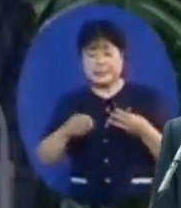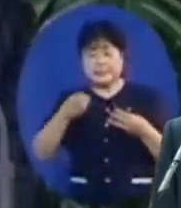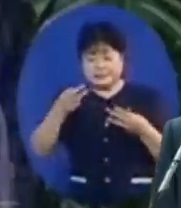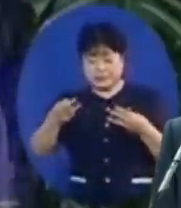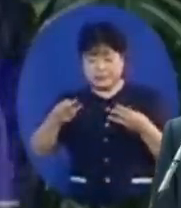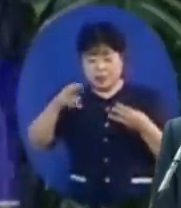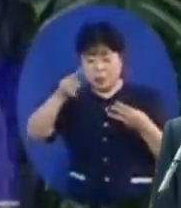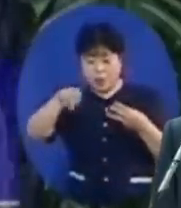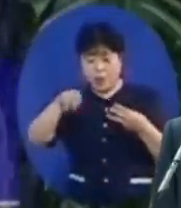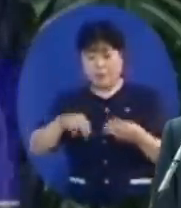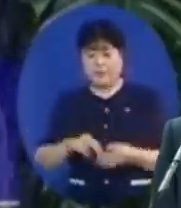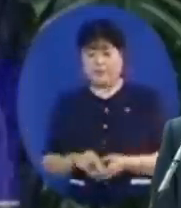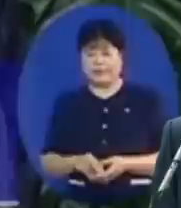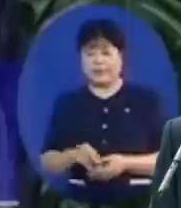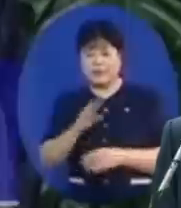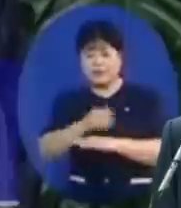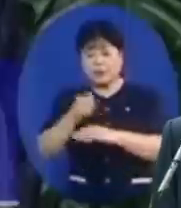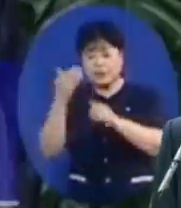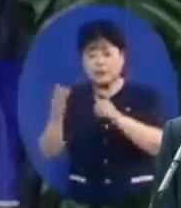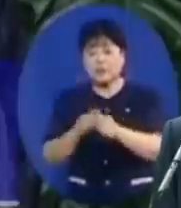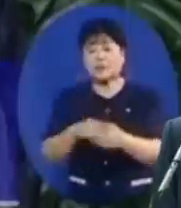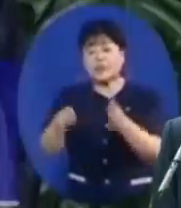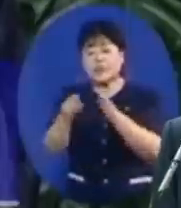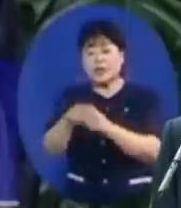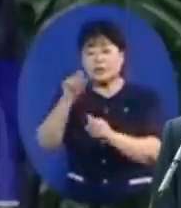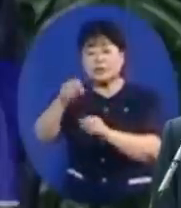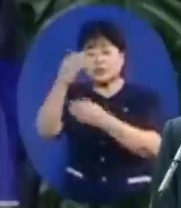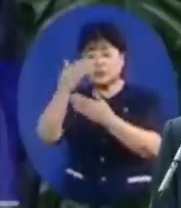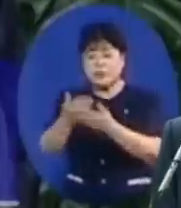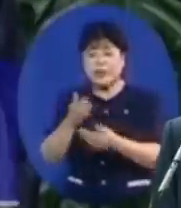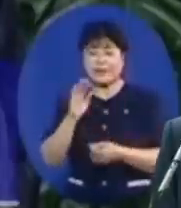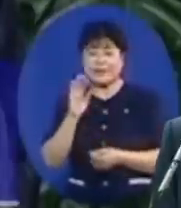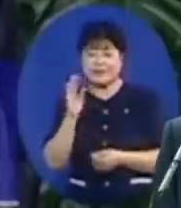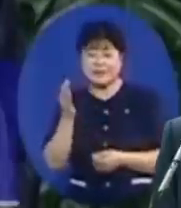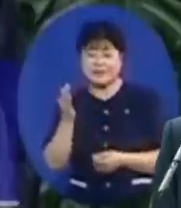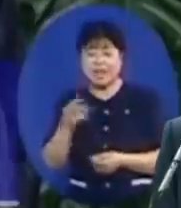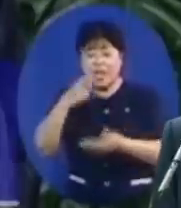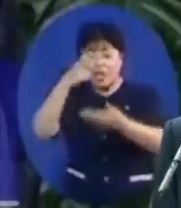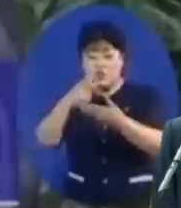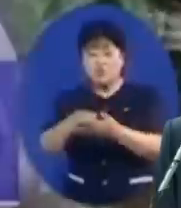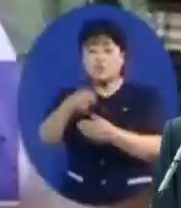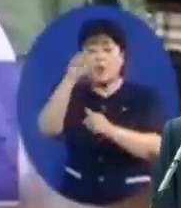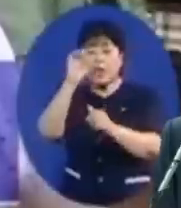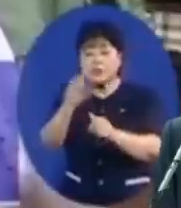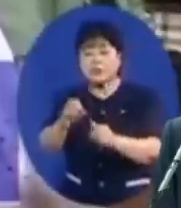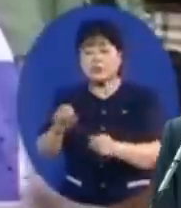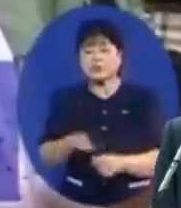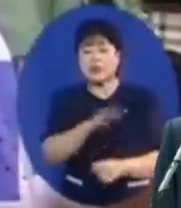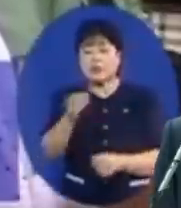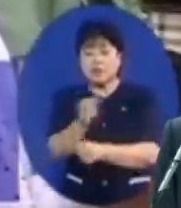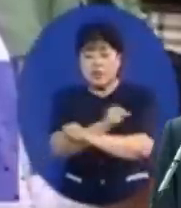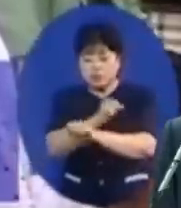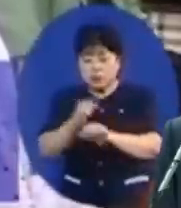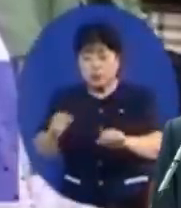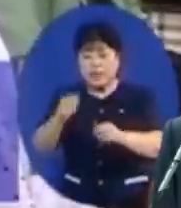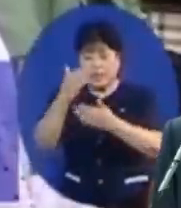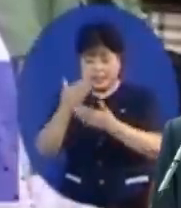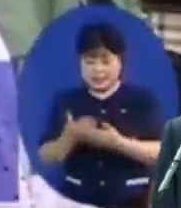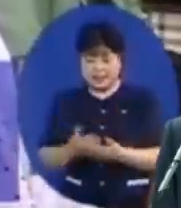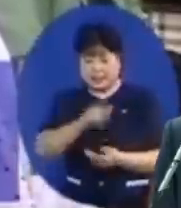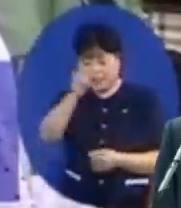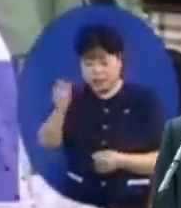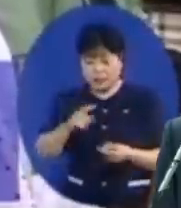다 같이 한번 소리내 읽어보십시오. 그리스도께서 우리를 위하여 저주를 받은 바 되사 율법의 저주에서 우리를